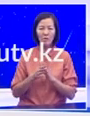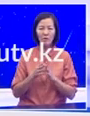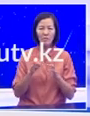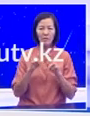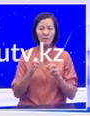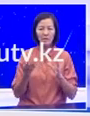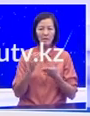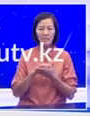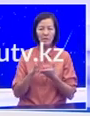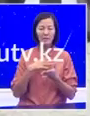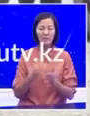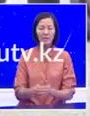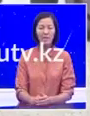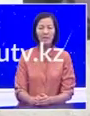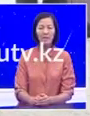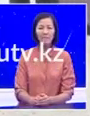саралады.